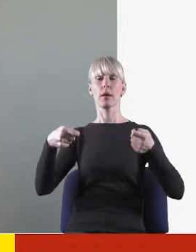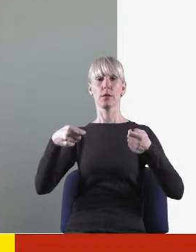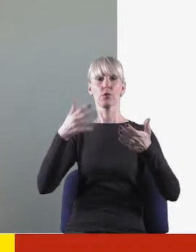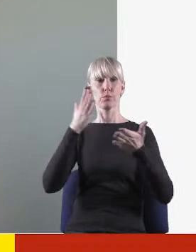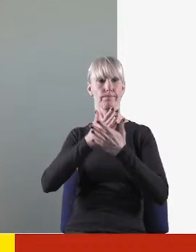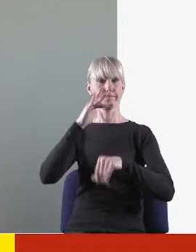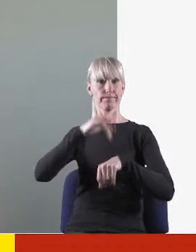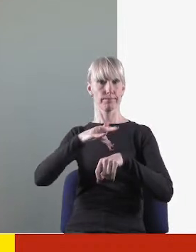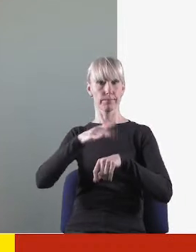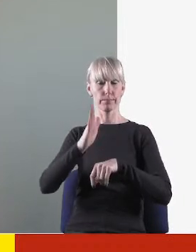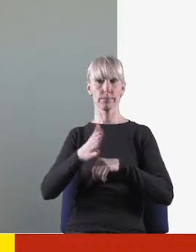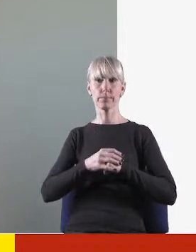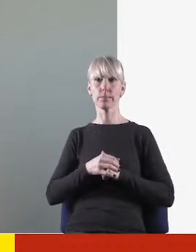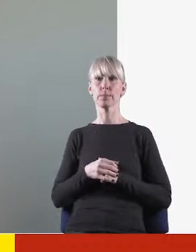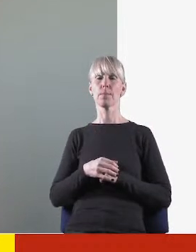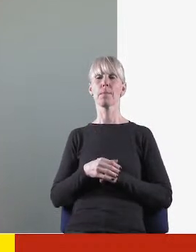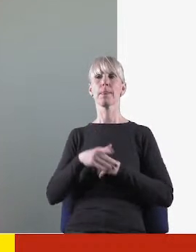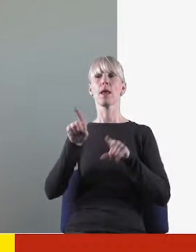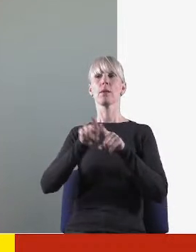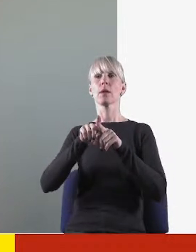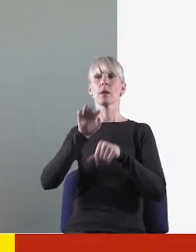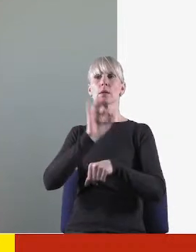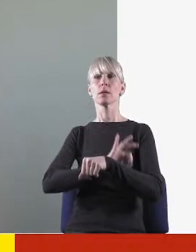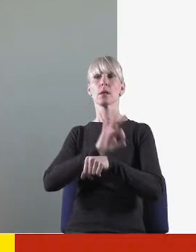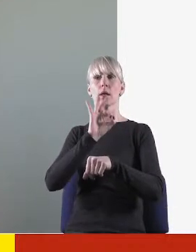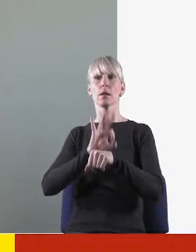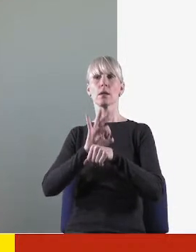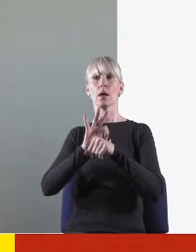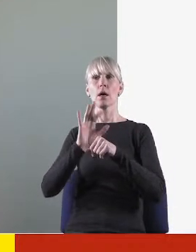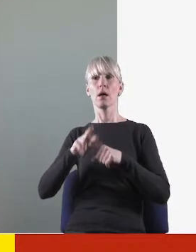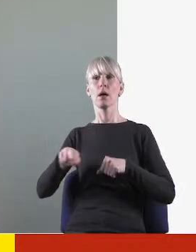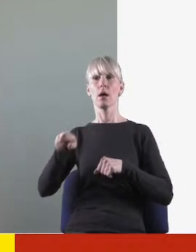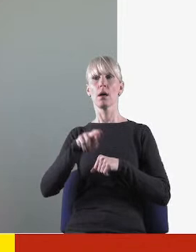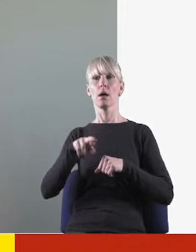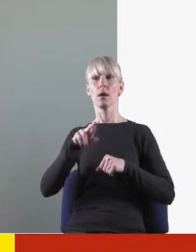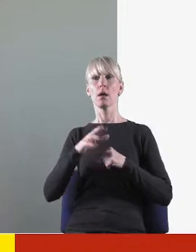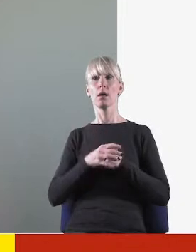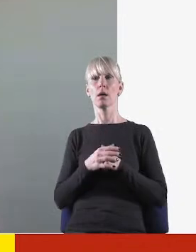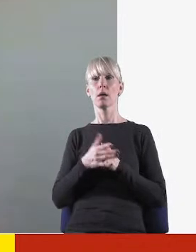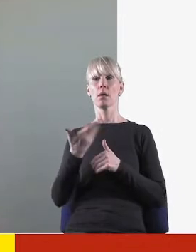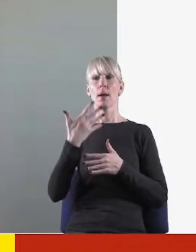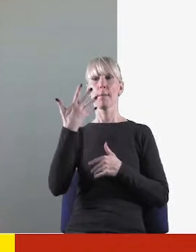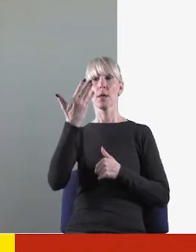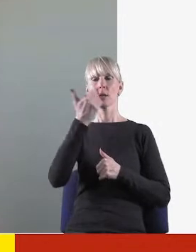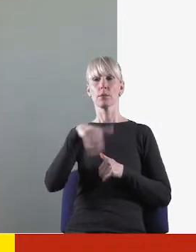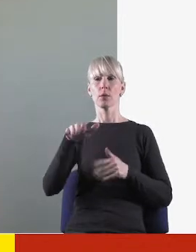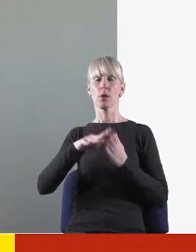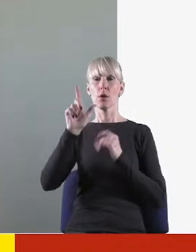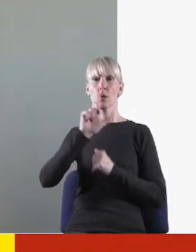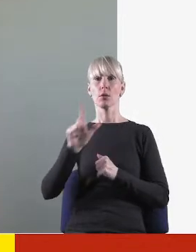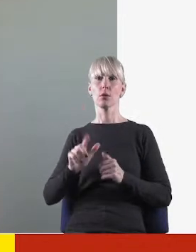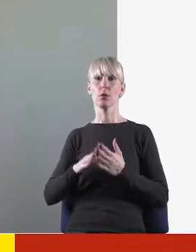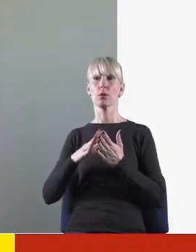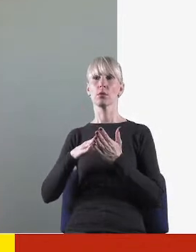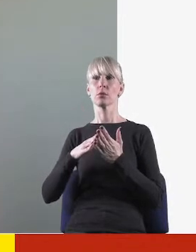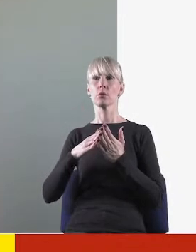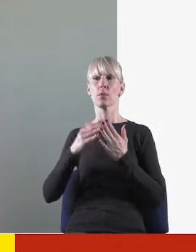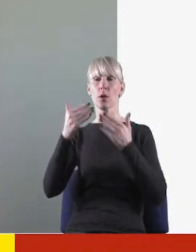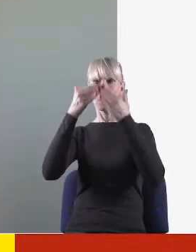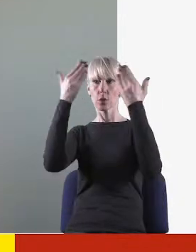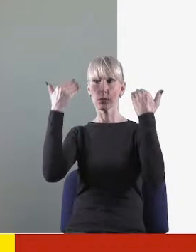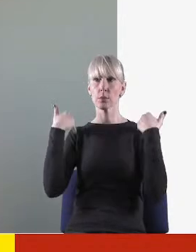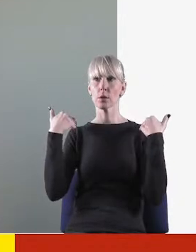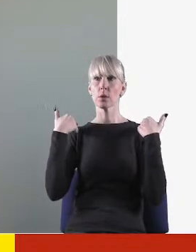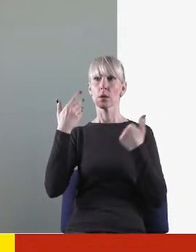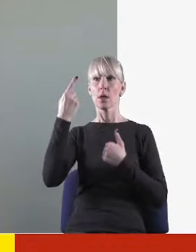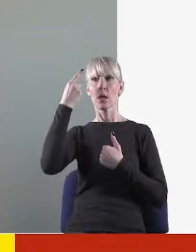Projekt ten, o który też pytała pani radna, na kwotę 5 milionów złotych szpitala psychiatrycznego, tutaj